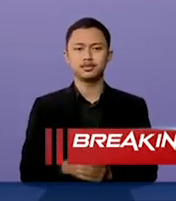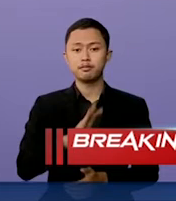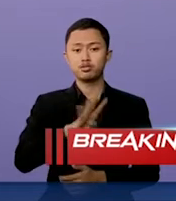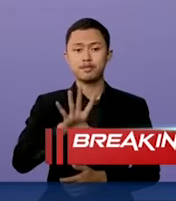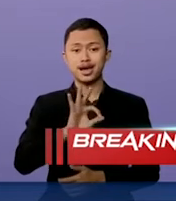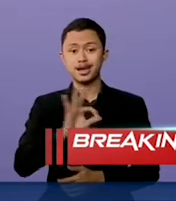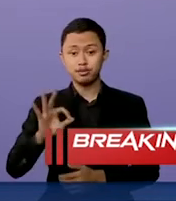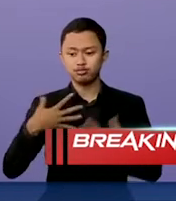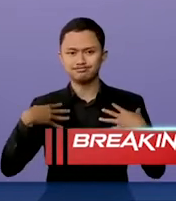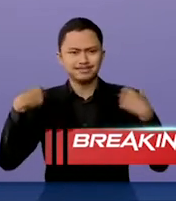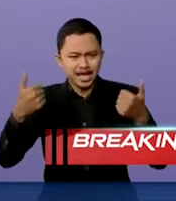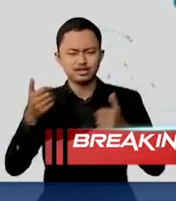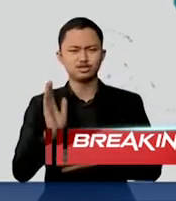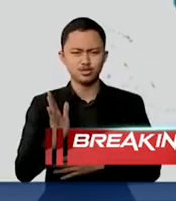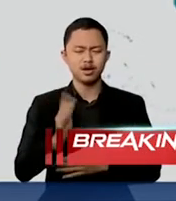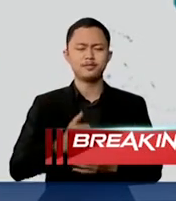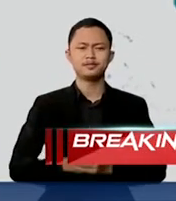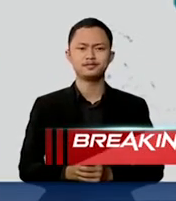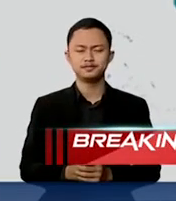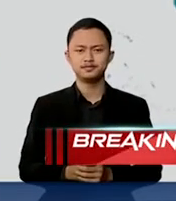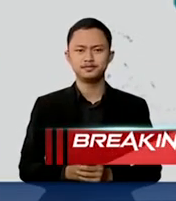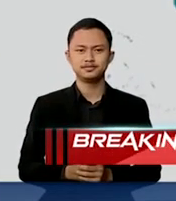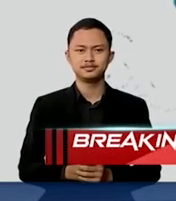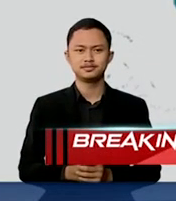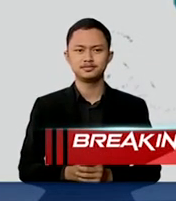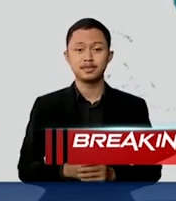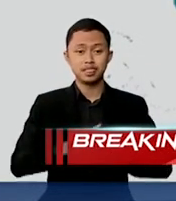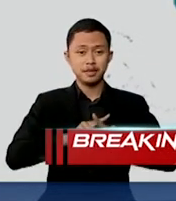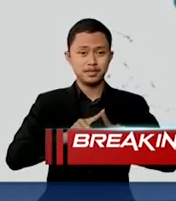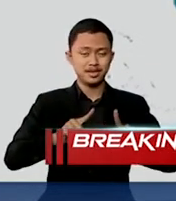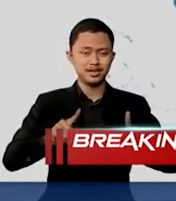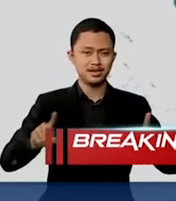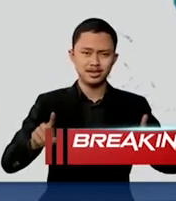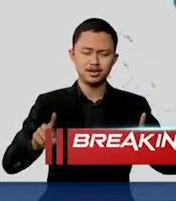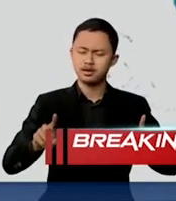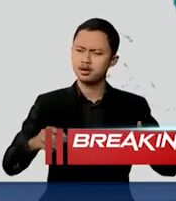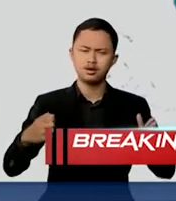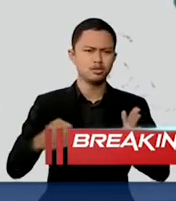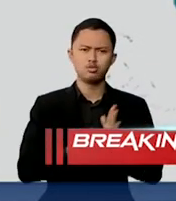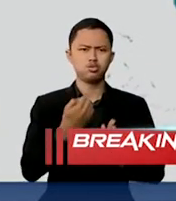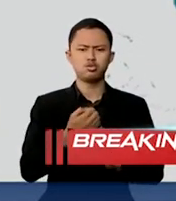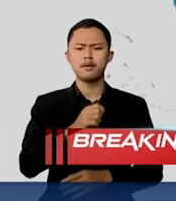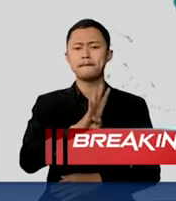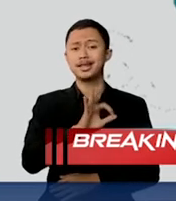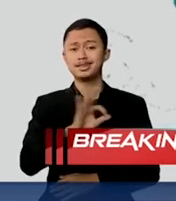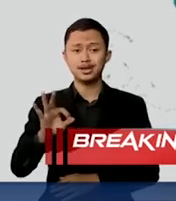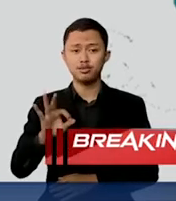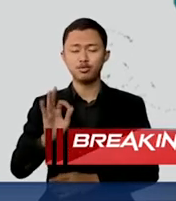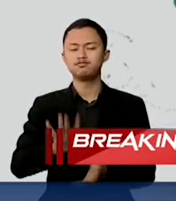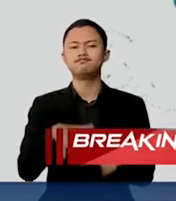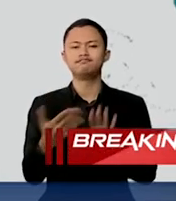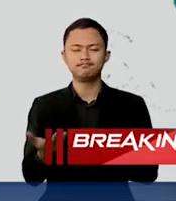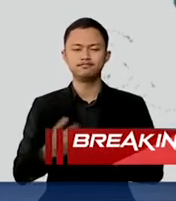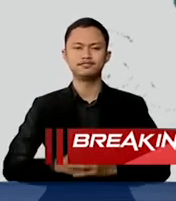45ribu sudah pulih kembali tumbuh dari copy 19 namun sangat disesalkan 4000 diantara mereka yang tidak dapat